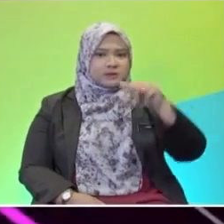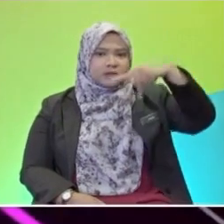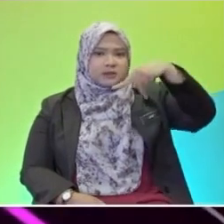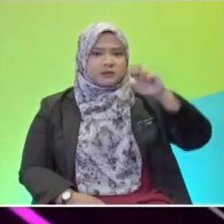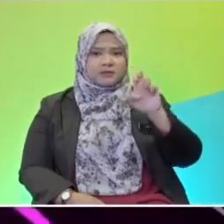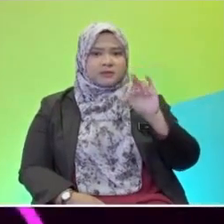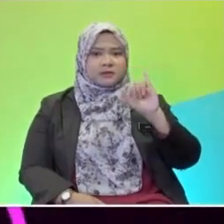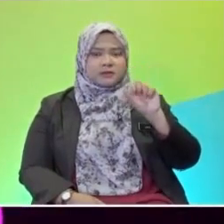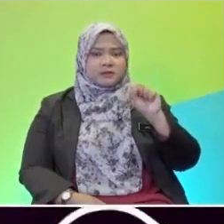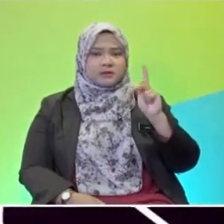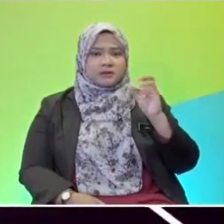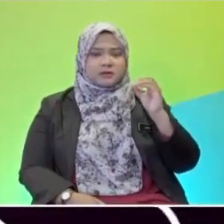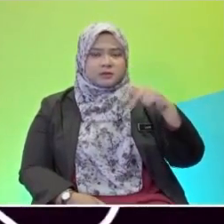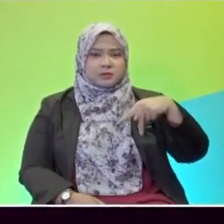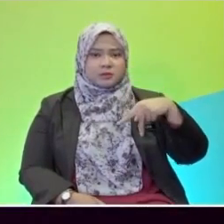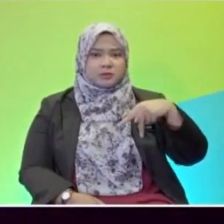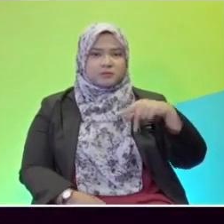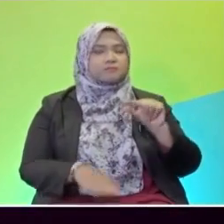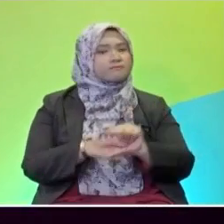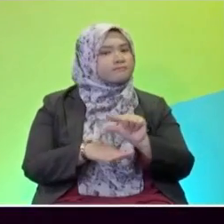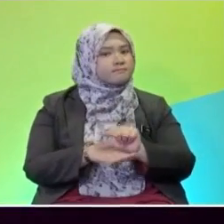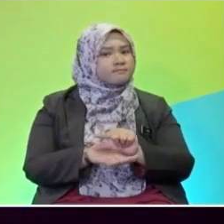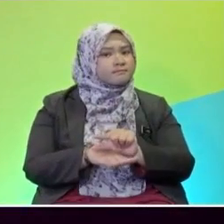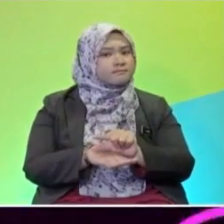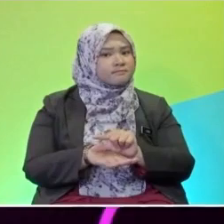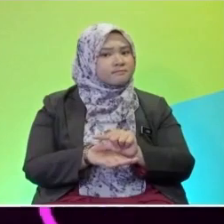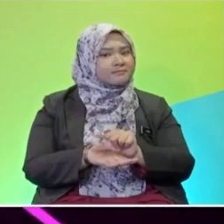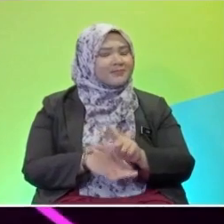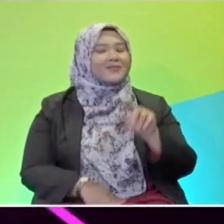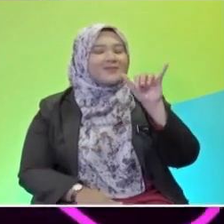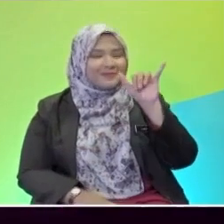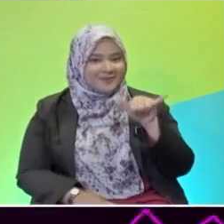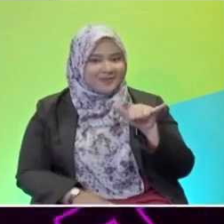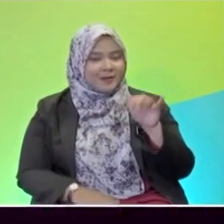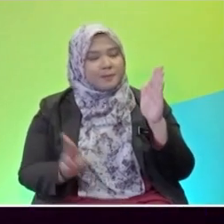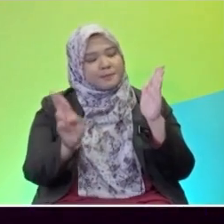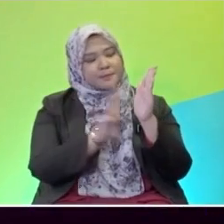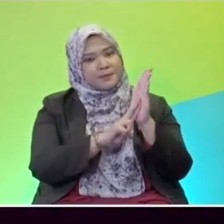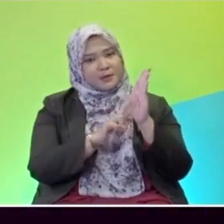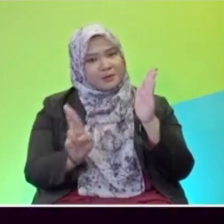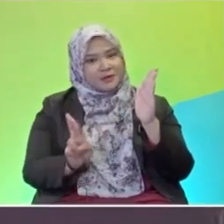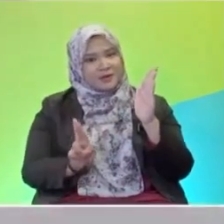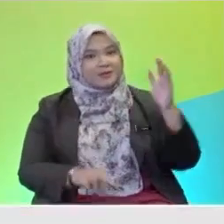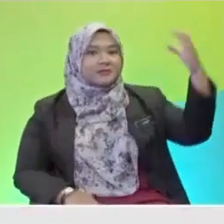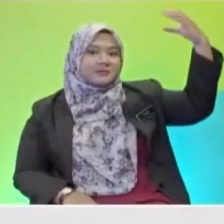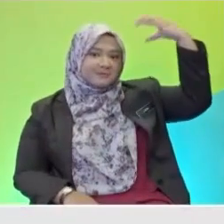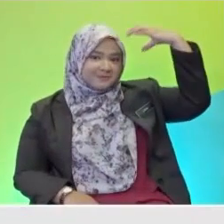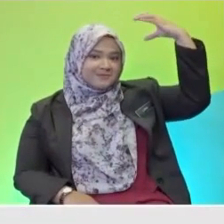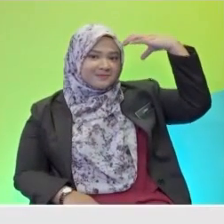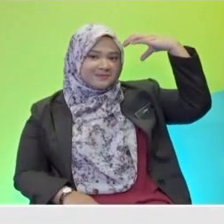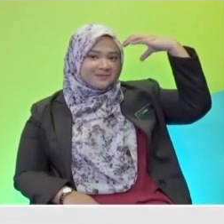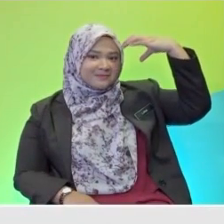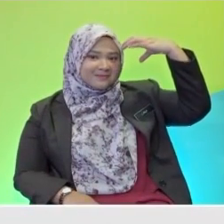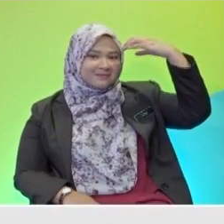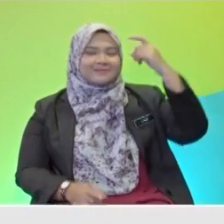rumah boleh sama-sama jawab jawabannya adalah pantulan cahaya ya kita lihat jawabannya pun sama cahaya boleh